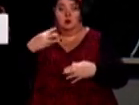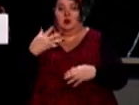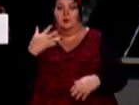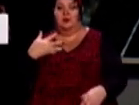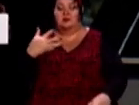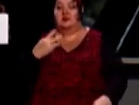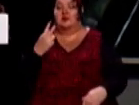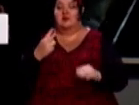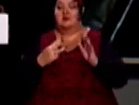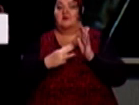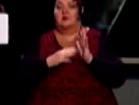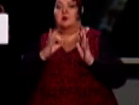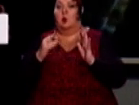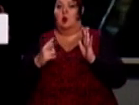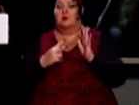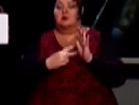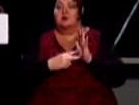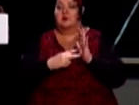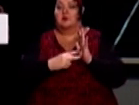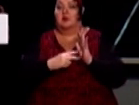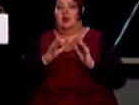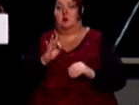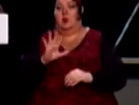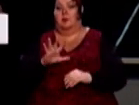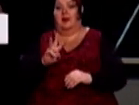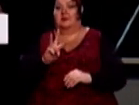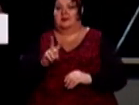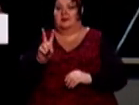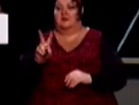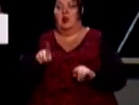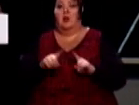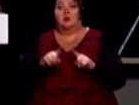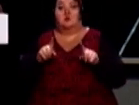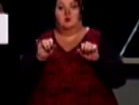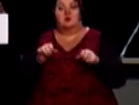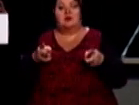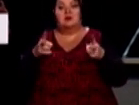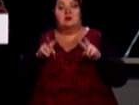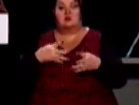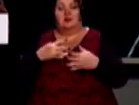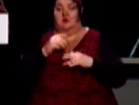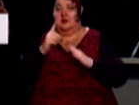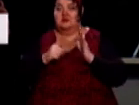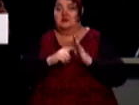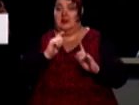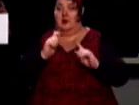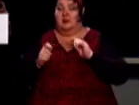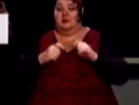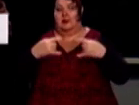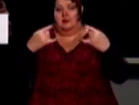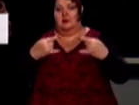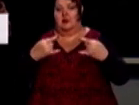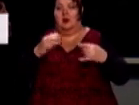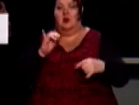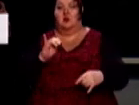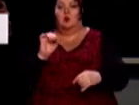50-28-07, код Полтави 0532. Також ви можете залишити свої запитання на сторінці телеканалу UA